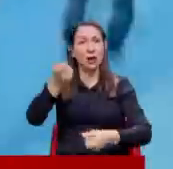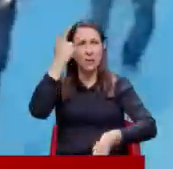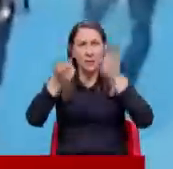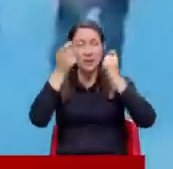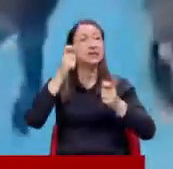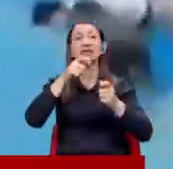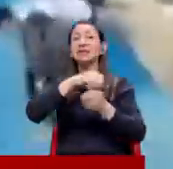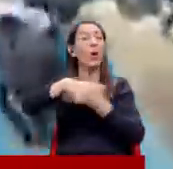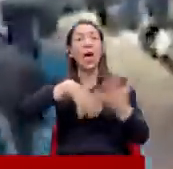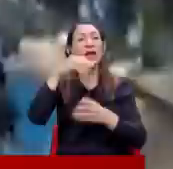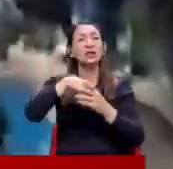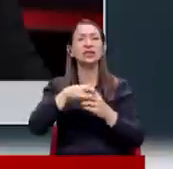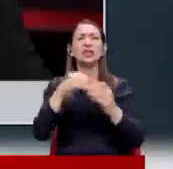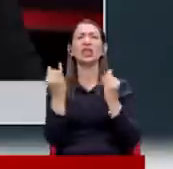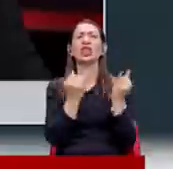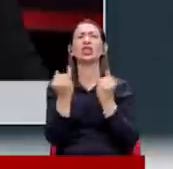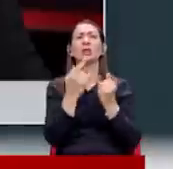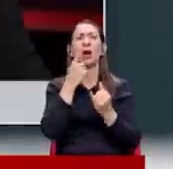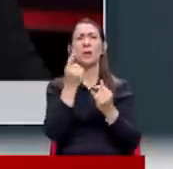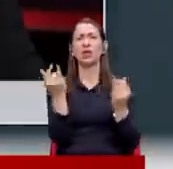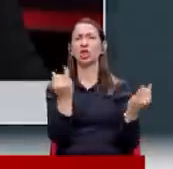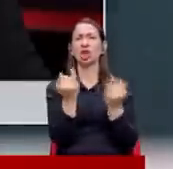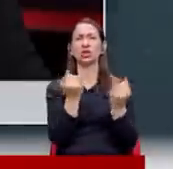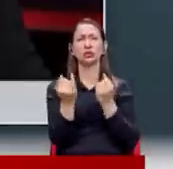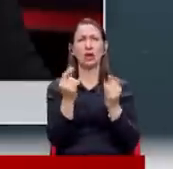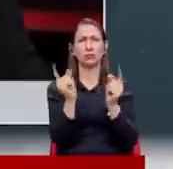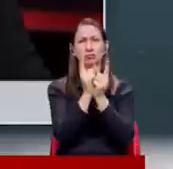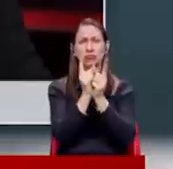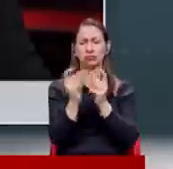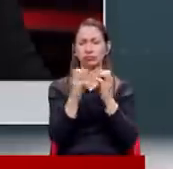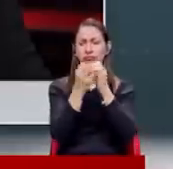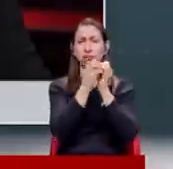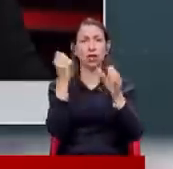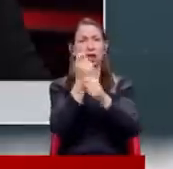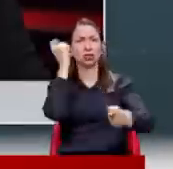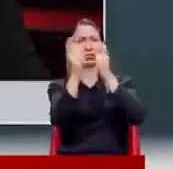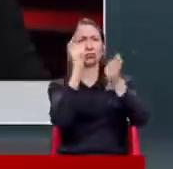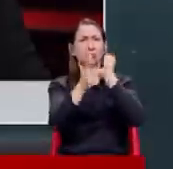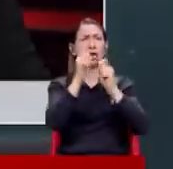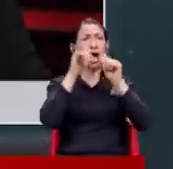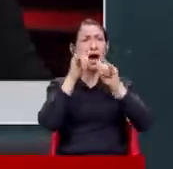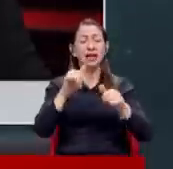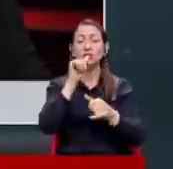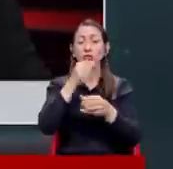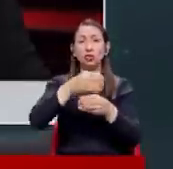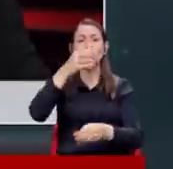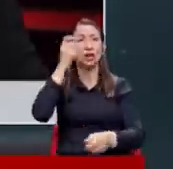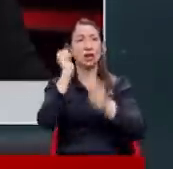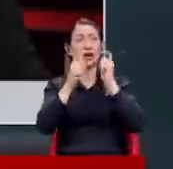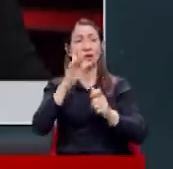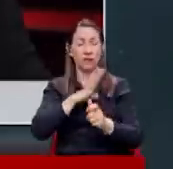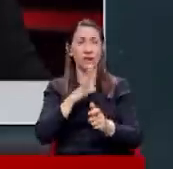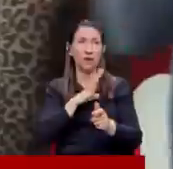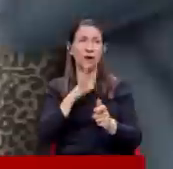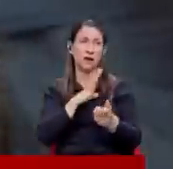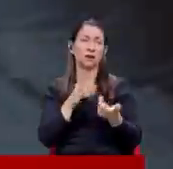yaralandığı saldırı için münakaşa dedi. Orada bir münakaşa çıktı. Karşılıklı birbirlerine taş attılar. Aynı zamanda pet şişesi de attılar,